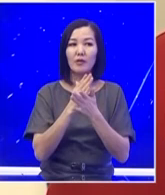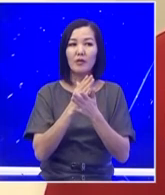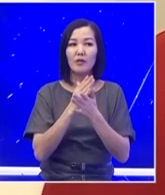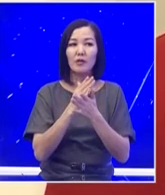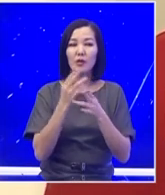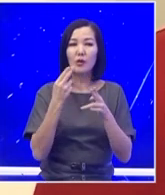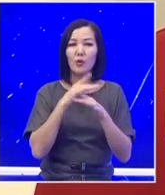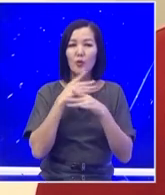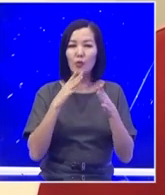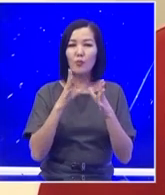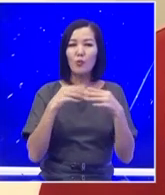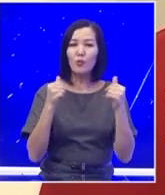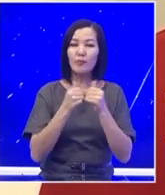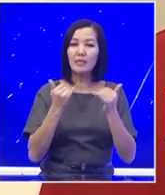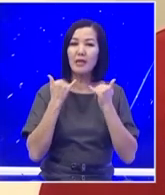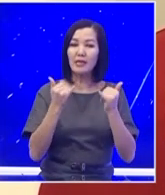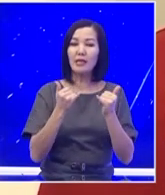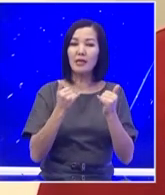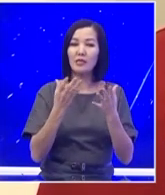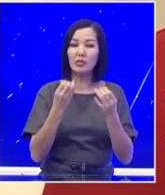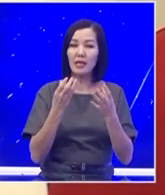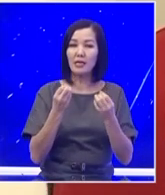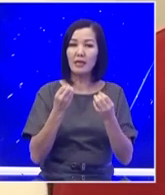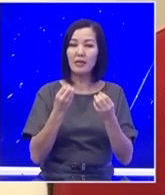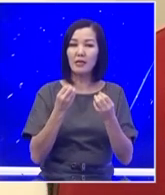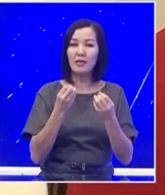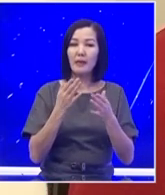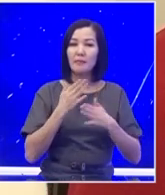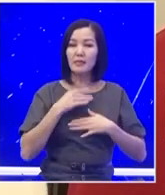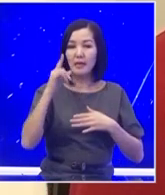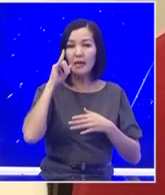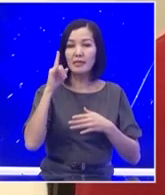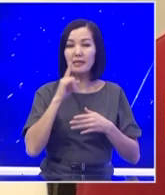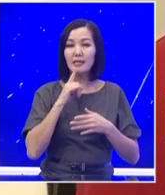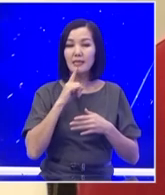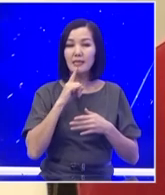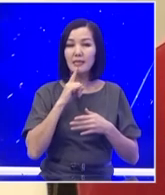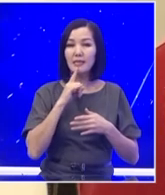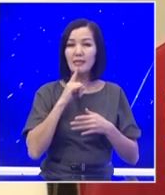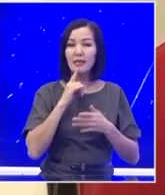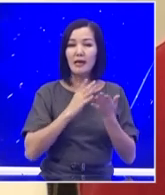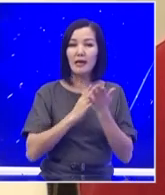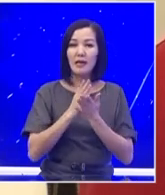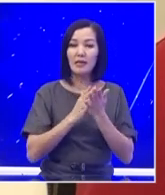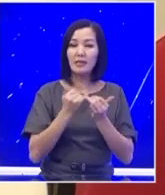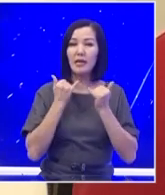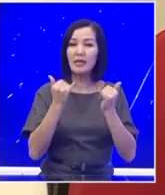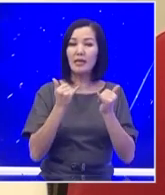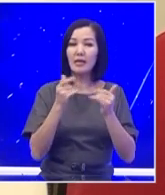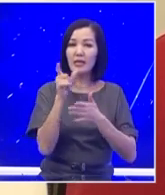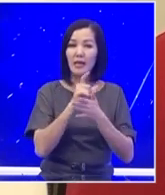көбінесе отбасыма арналған. Және де белгілі біздің Қазақстанға еңбек сіңірген қайраткерлерге арналған